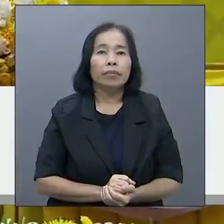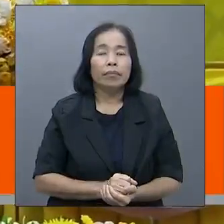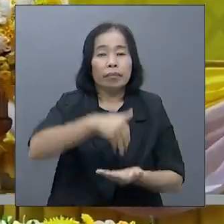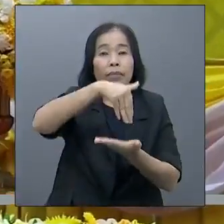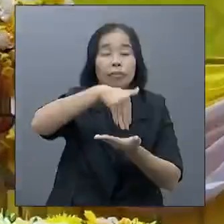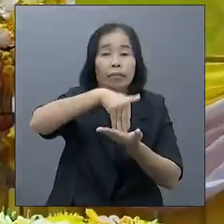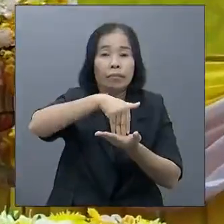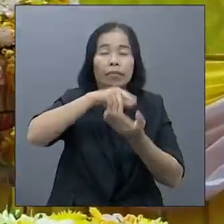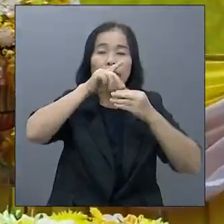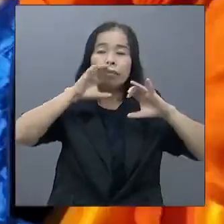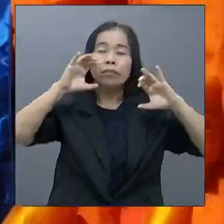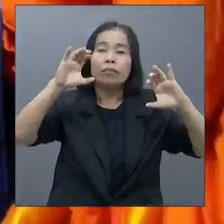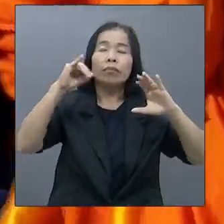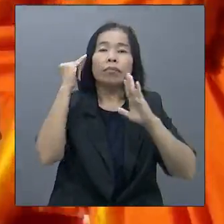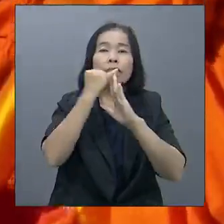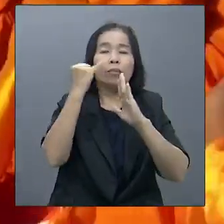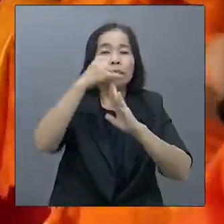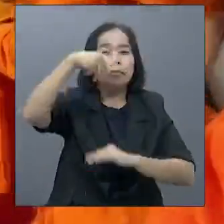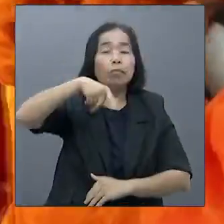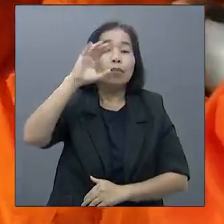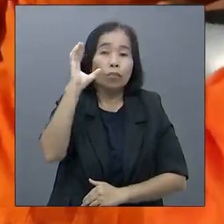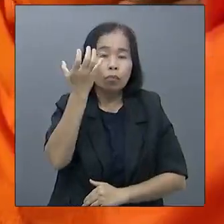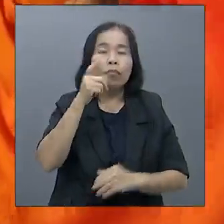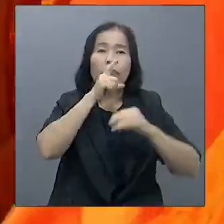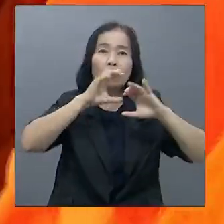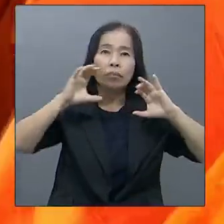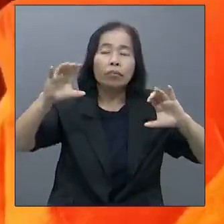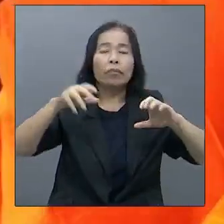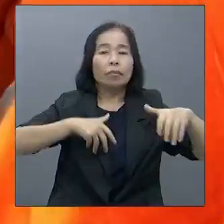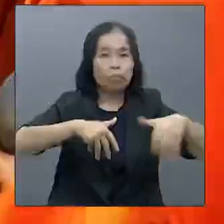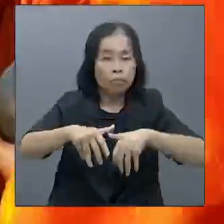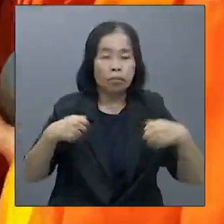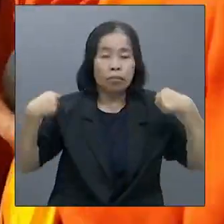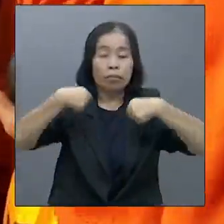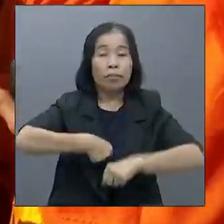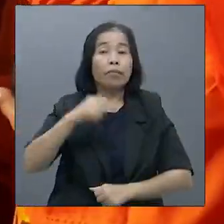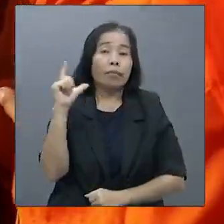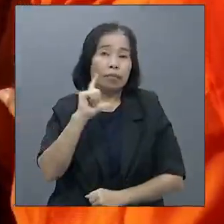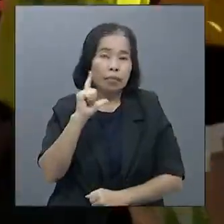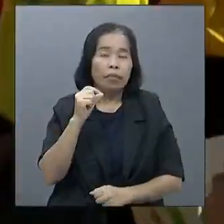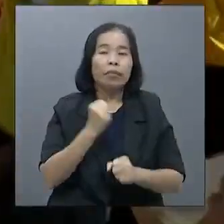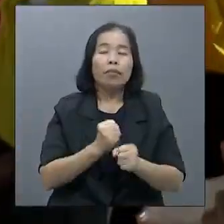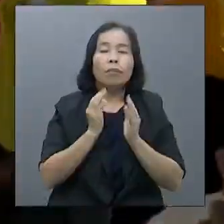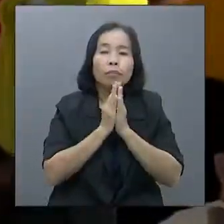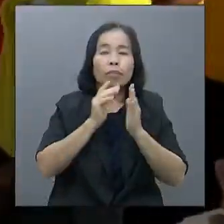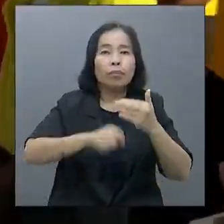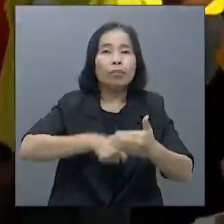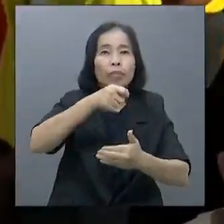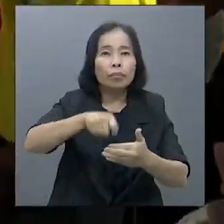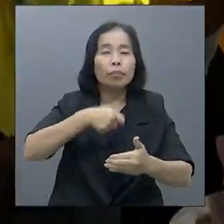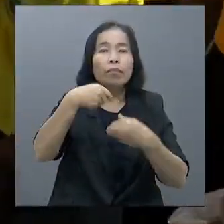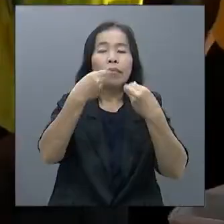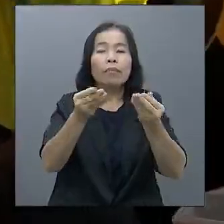พิษณุโลกข้าราชการและประชาชนต่างพร้อมใจใส่เสื้อเหลืองร่วมทำบุญตักบาตรข้าวสารอาหารแห้งแด่พระภิกษุ